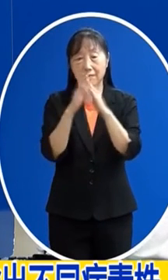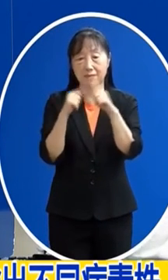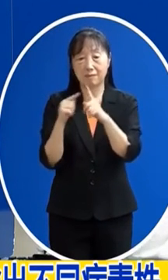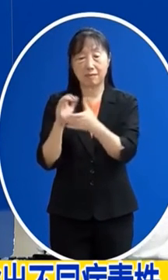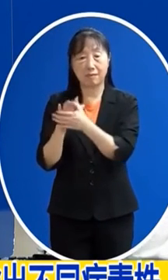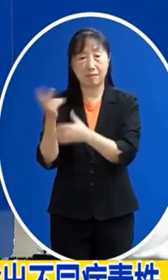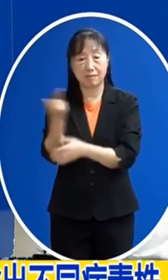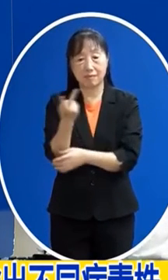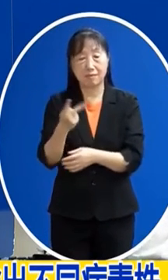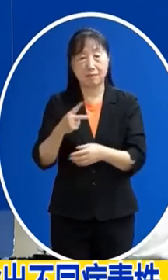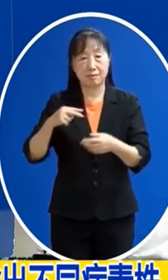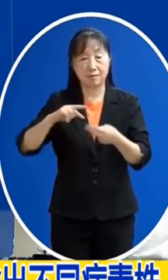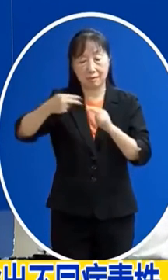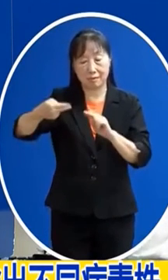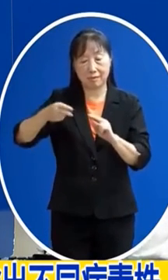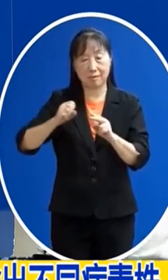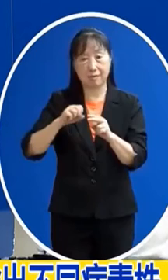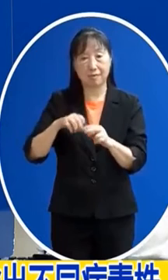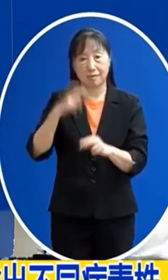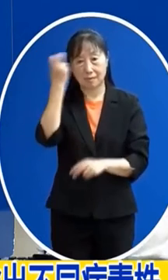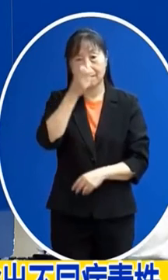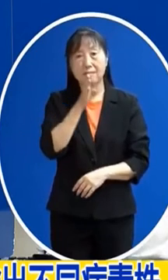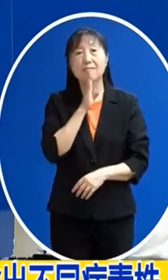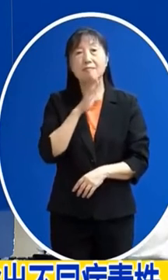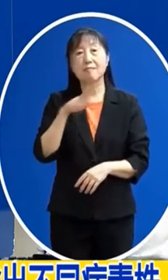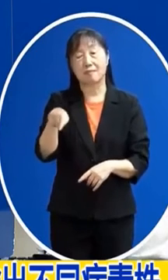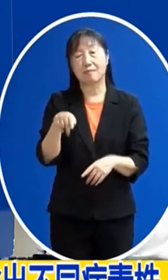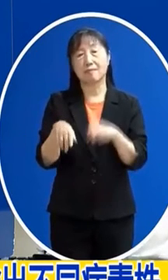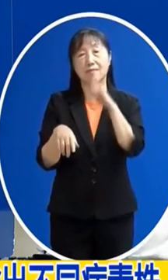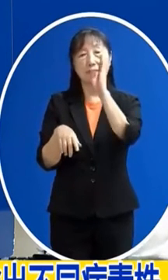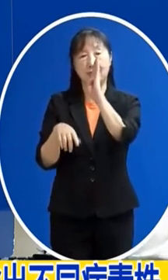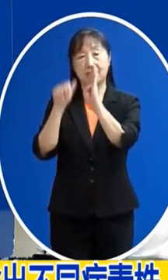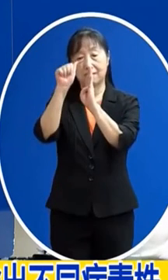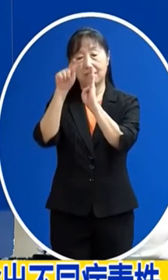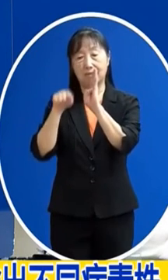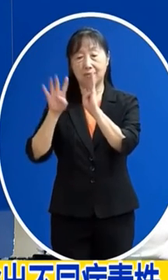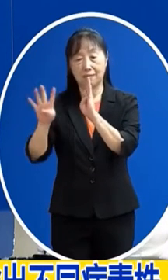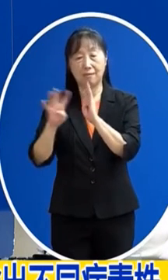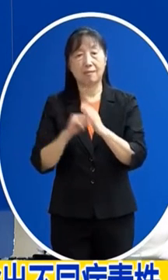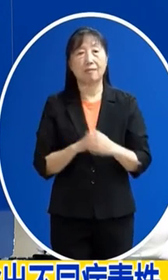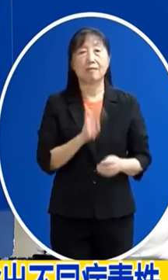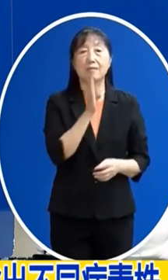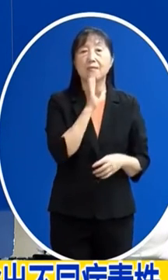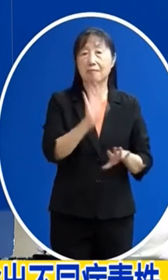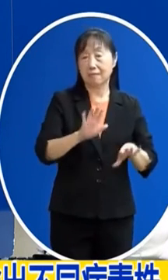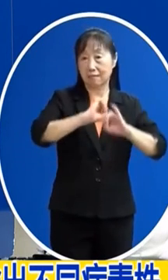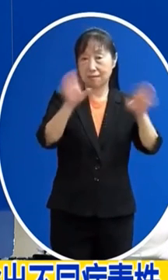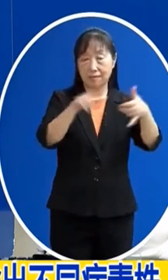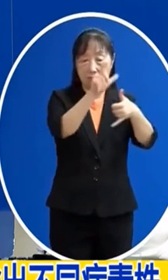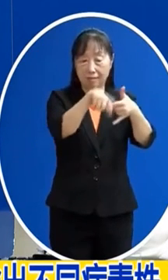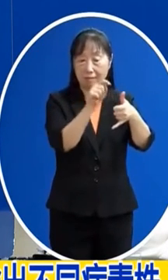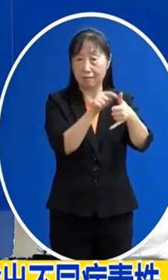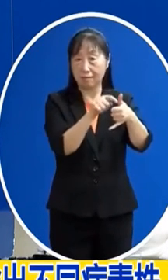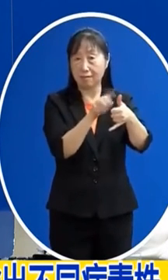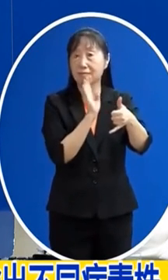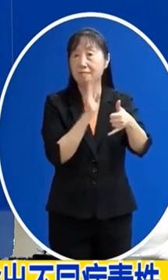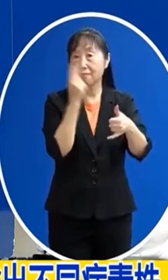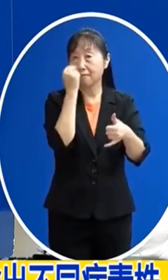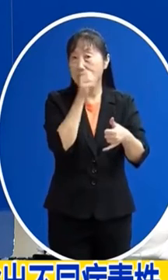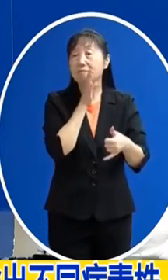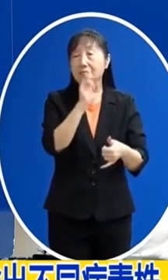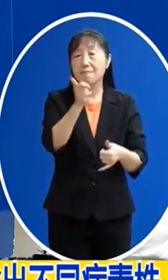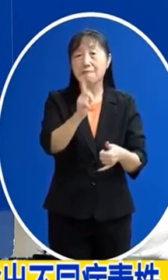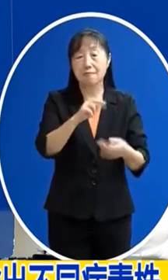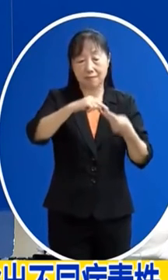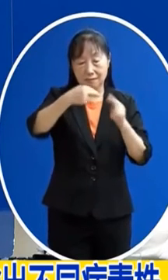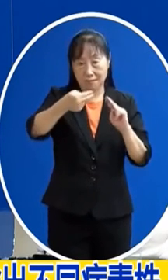的定序都是这个比较稍微常见一点的 BA.4。不过我们今天公布的这个个案本身比较特别，它